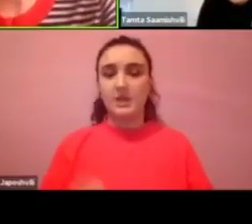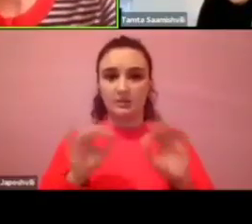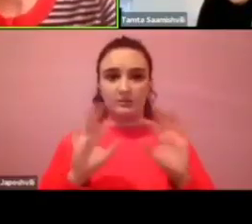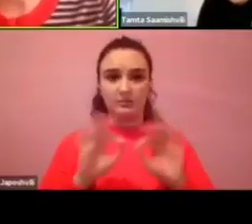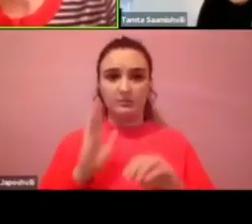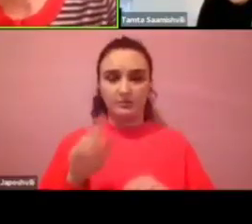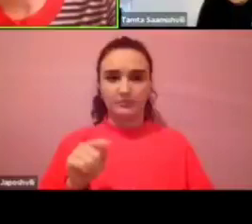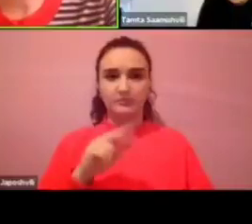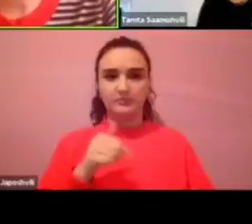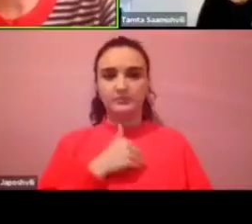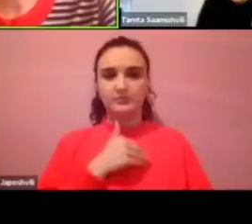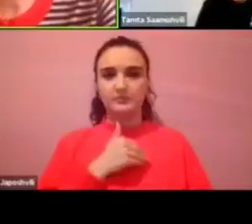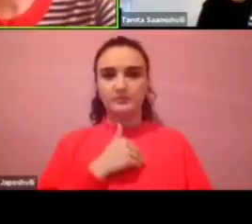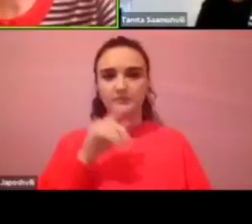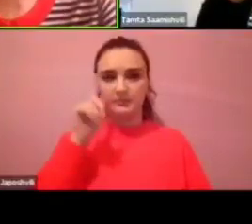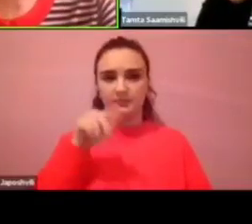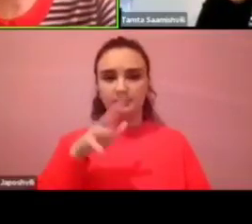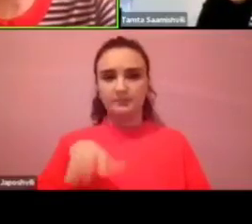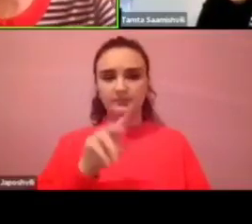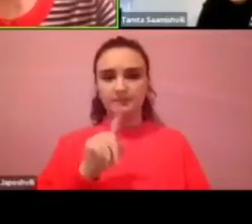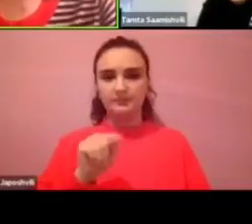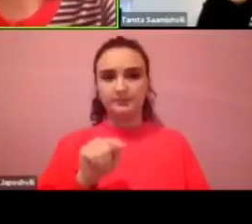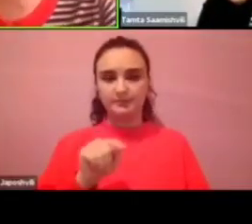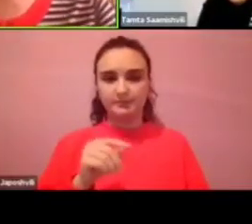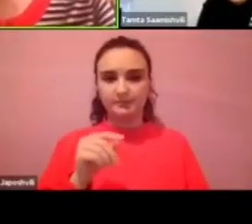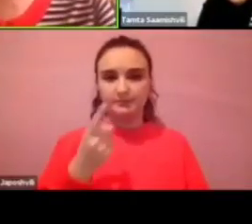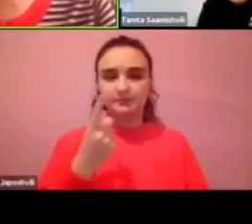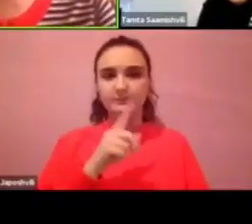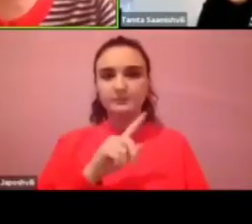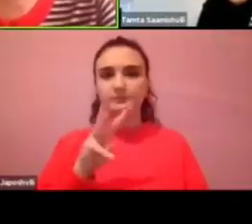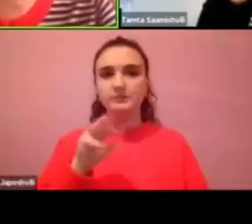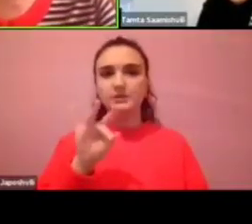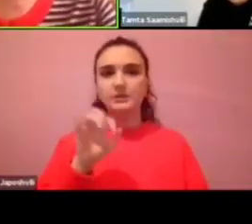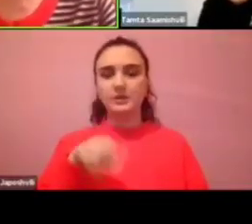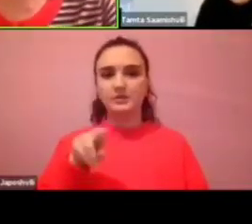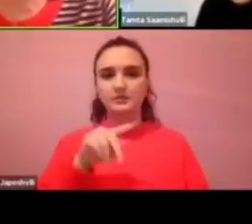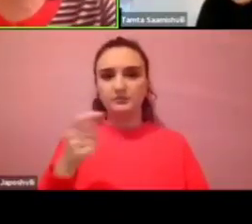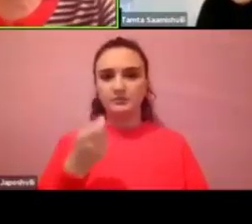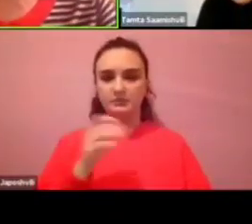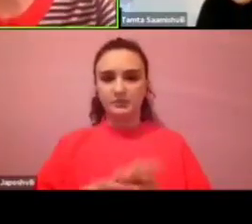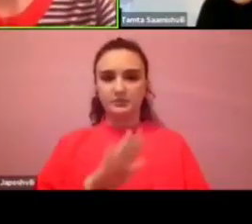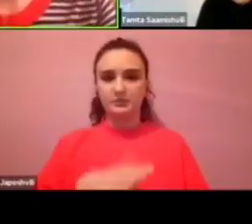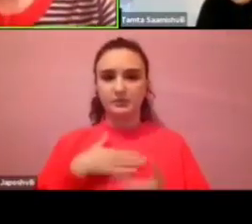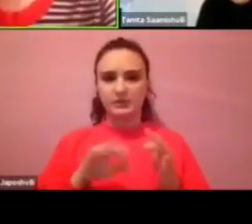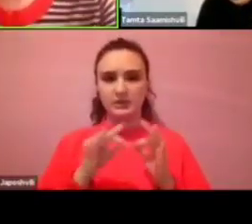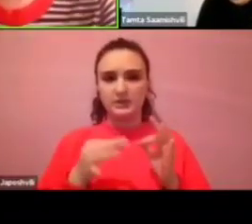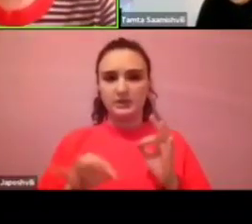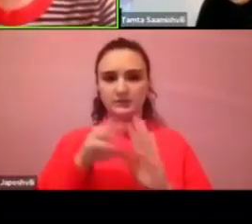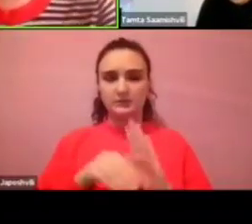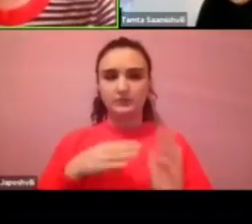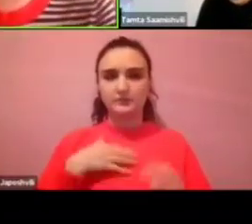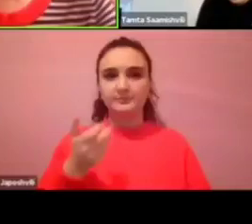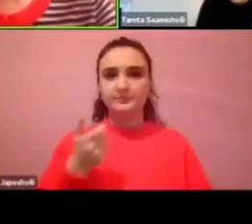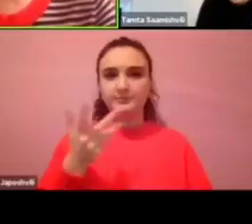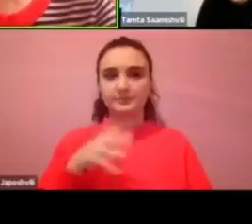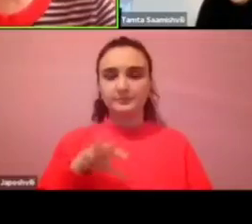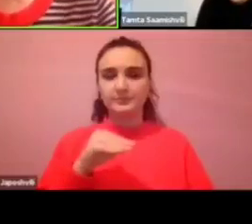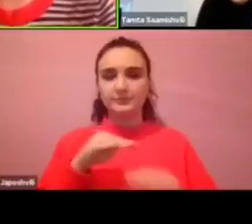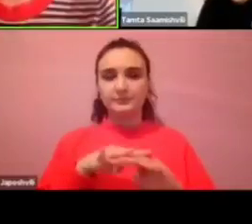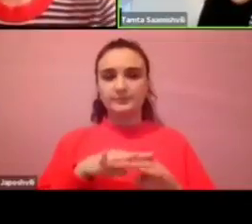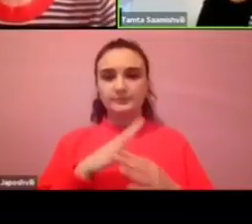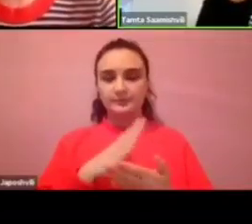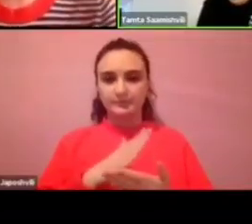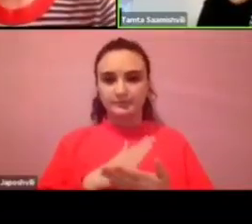და მინდა ვიცოდეთ, რომ აღმოჩნდა, რომ მილიარდობით არიან თურმე ეს ბაქტერიები ჩვენ ნაწლავში. ჩვენ რამდენი უჯრედიც